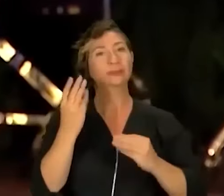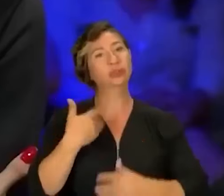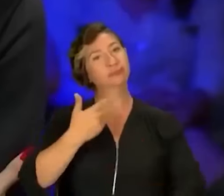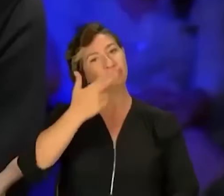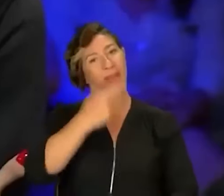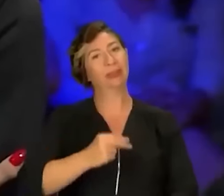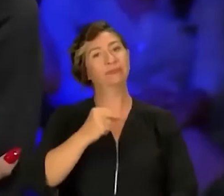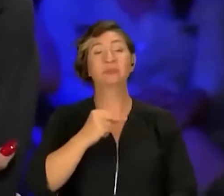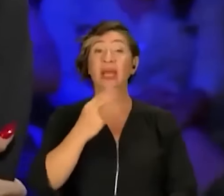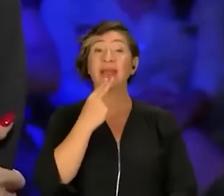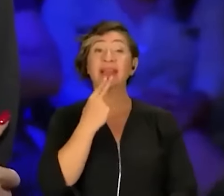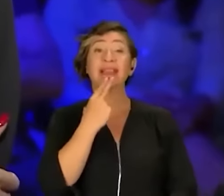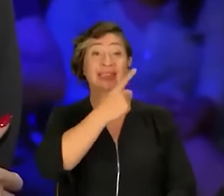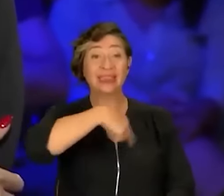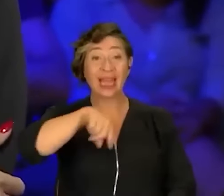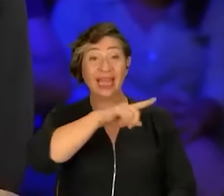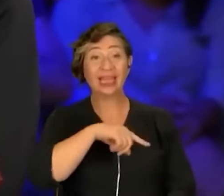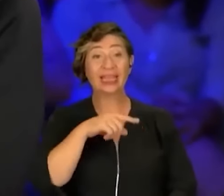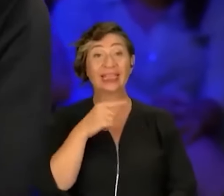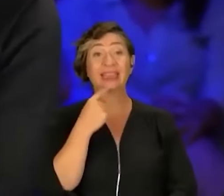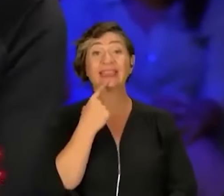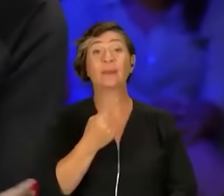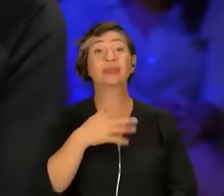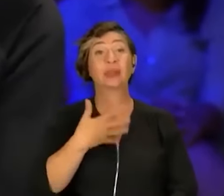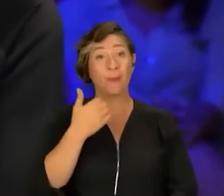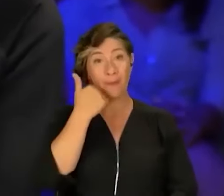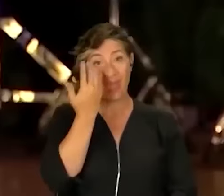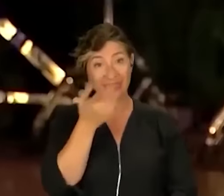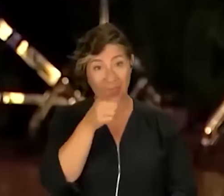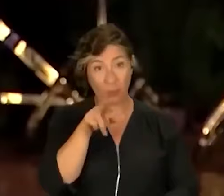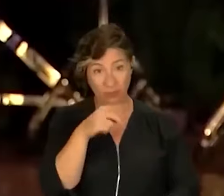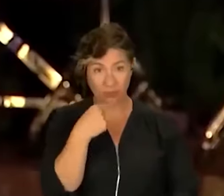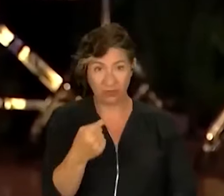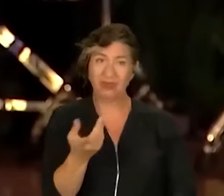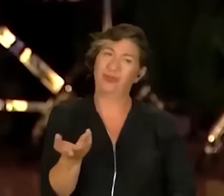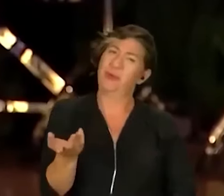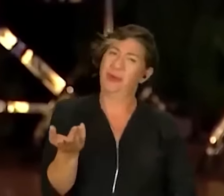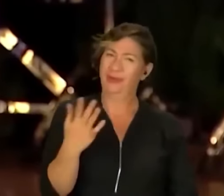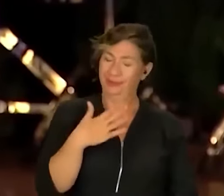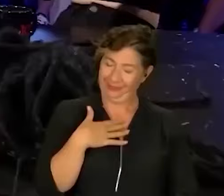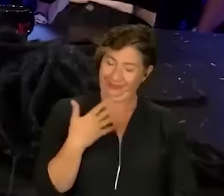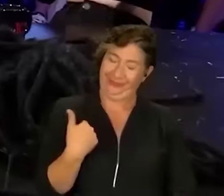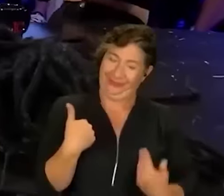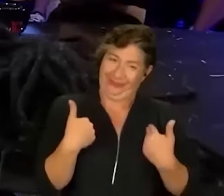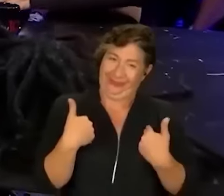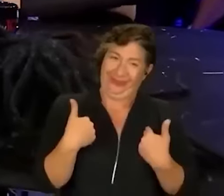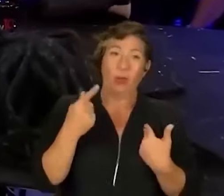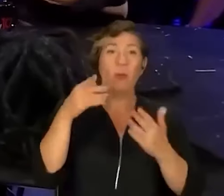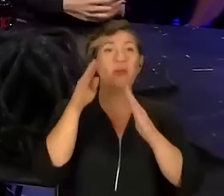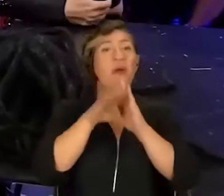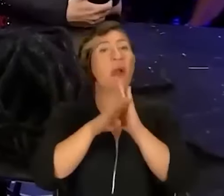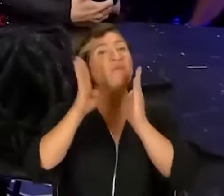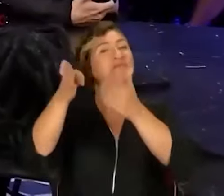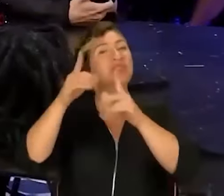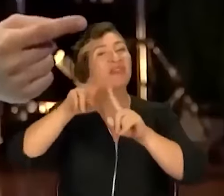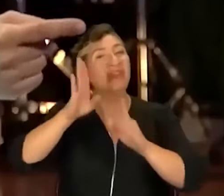Evet yani Kadınlar demek istemiyorum beyazı böyle şeyler söyleyebildiği o kadar programına